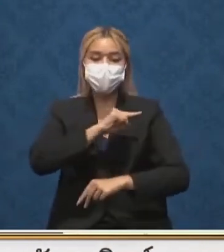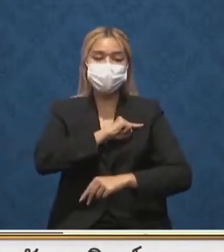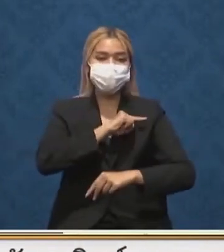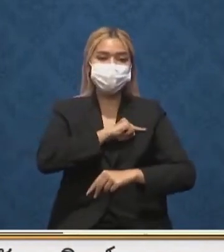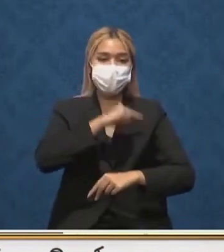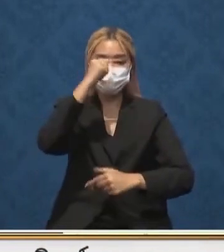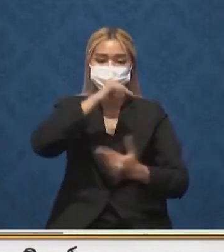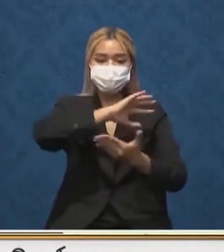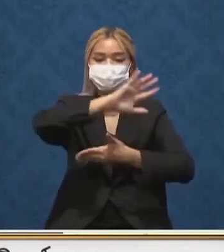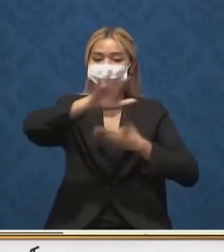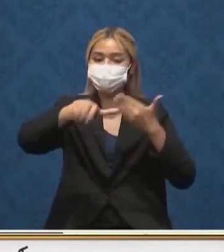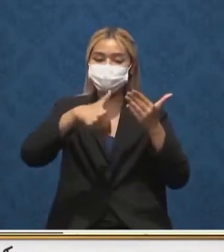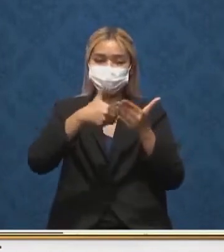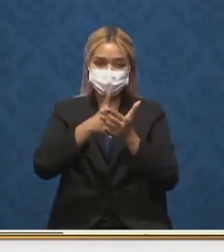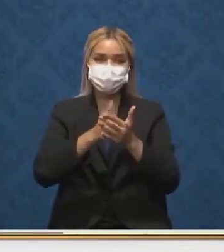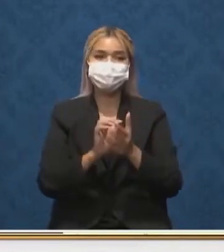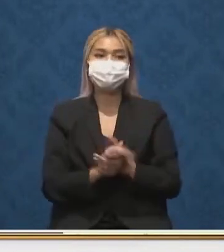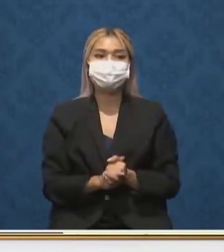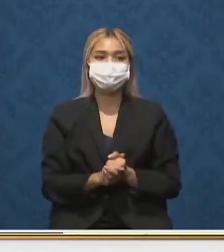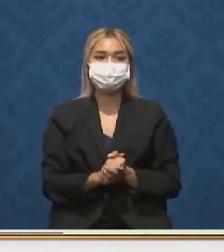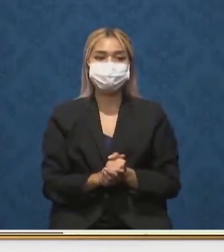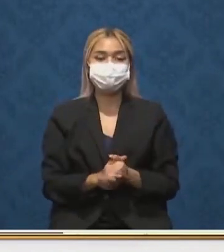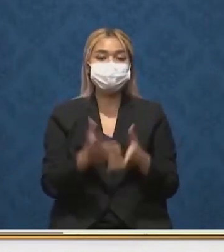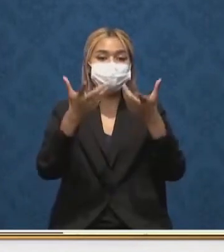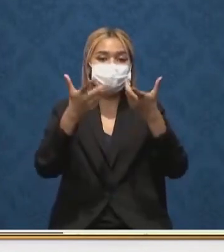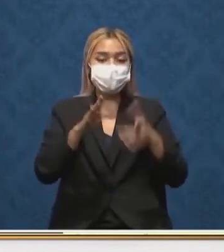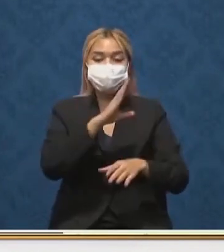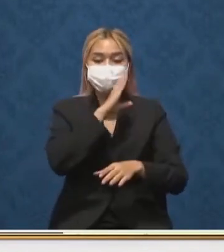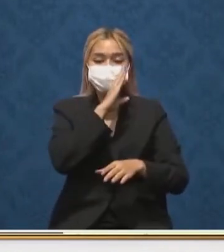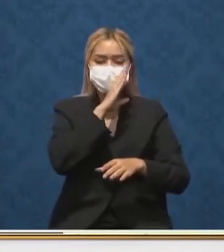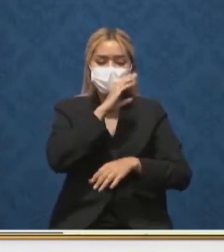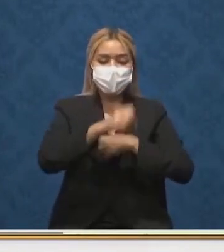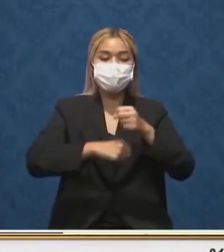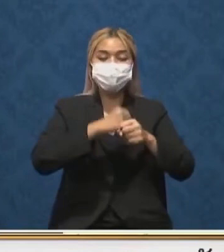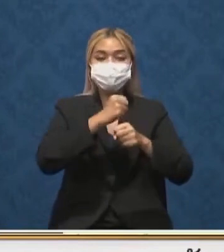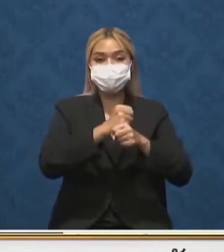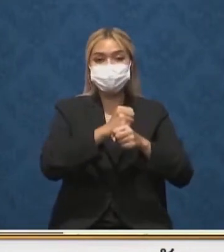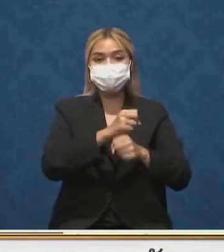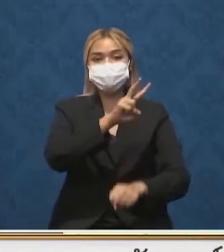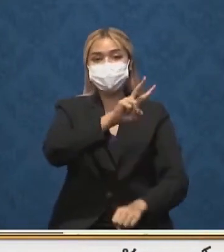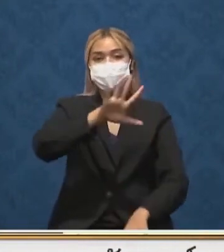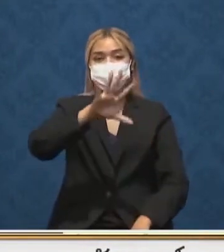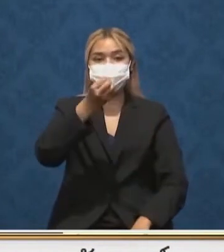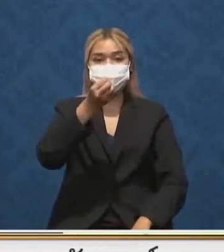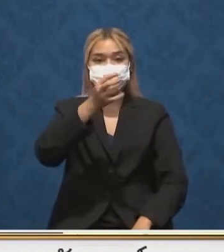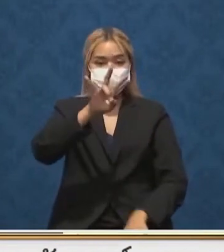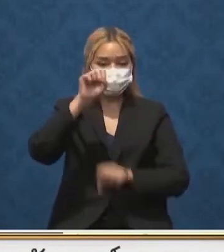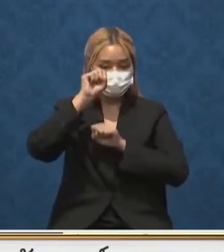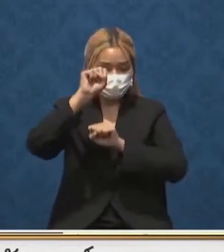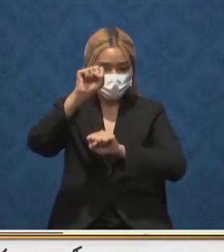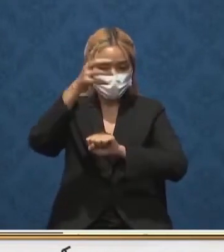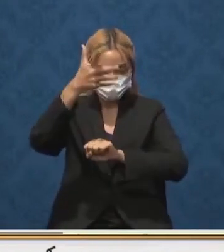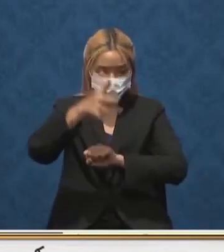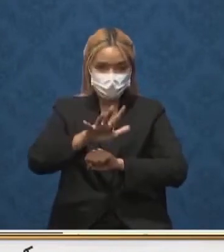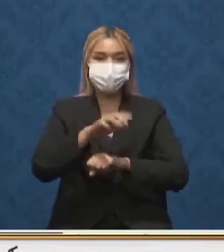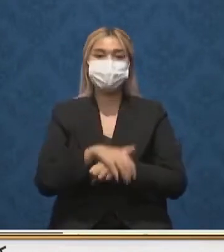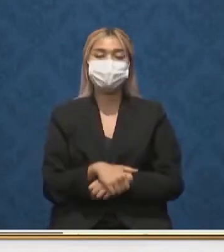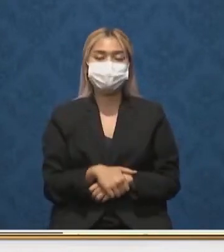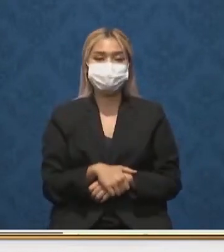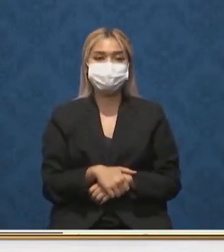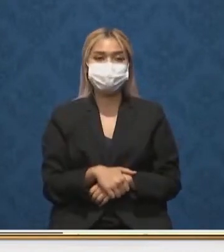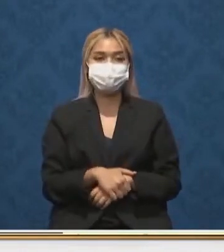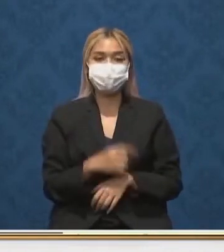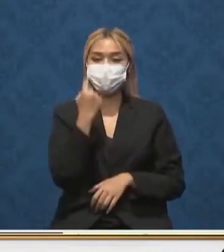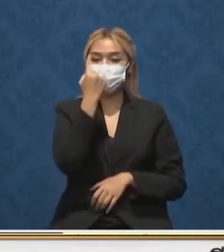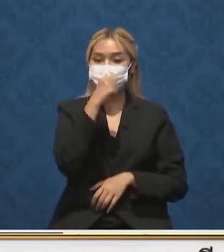ครอบครัวเขากรมยานเราเประกาศไปตั้งแต่ปี2517นะครับใครจะ